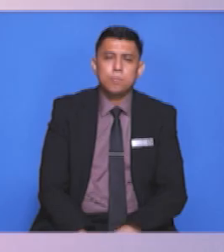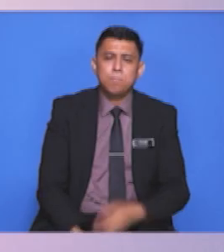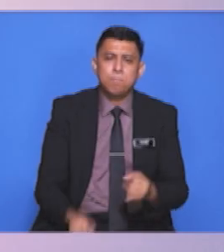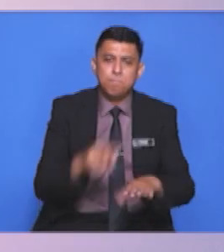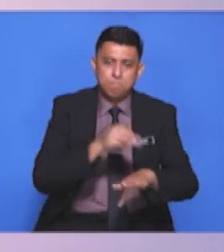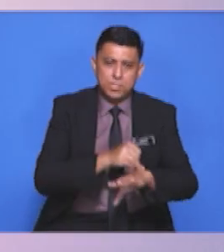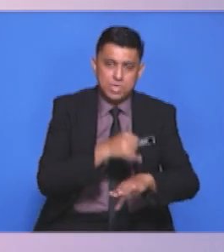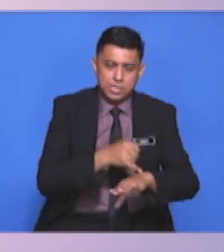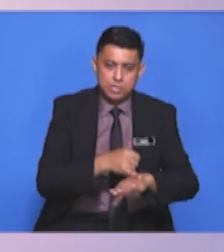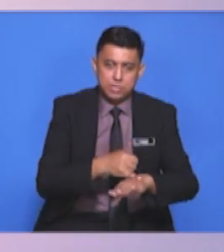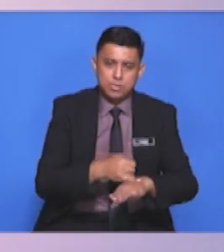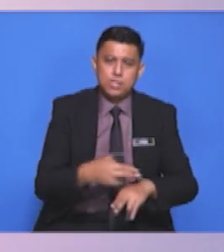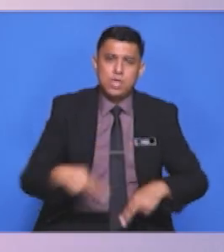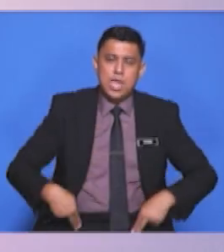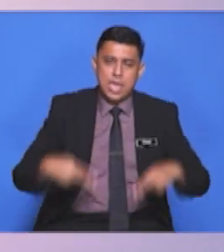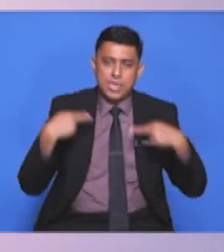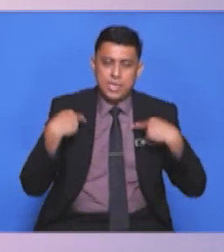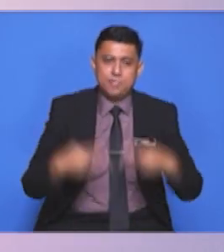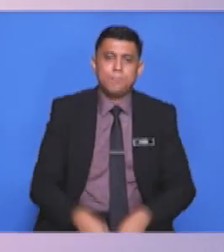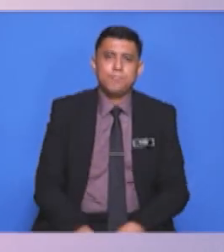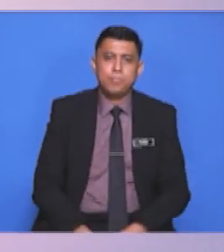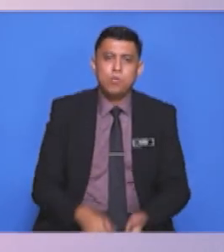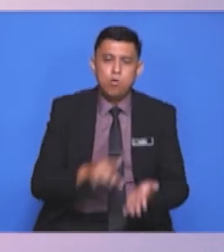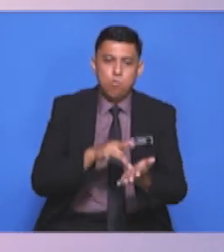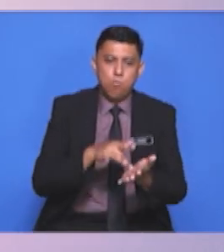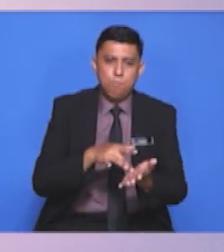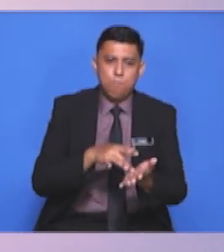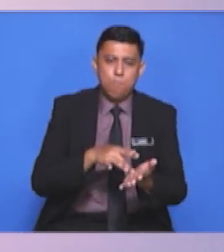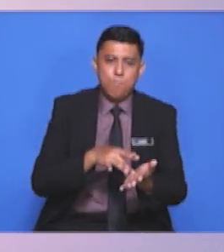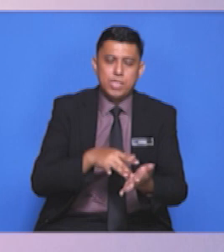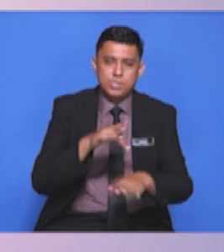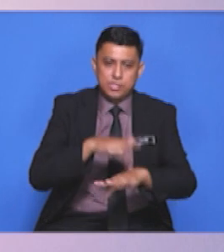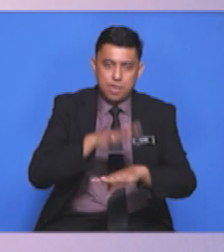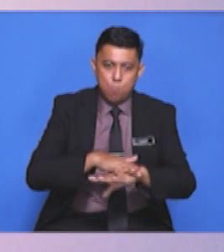ayat 10 obat nyamuk